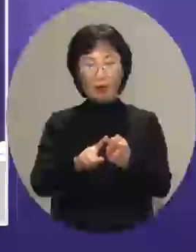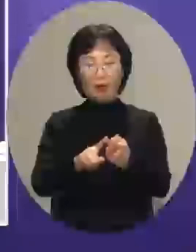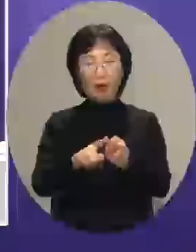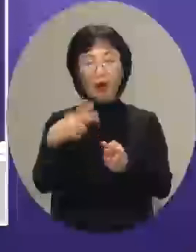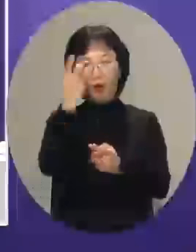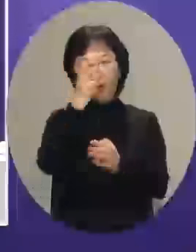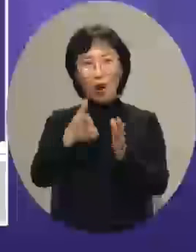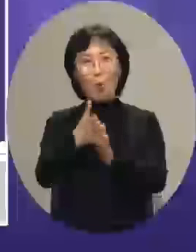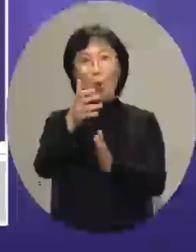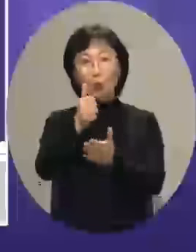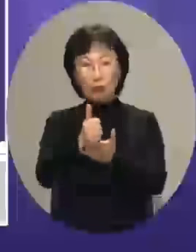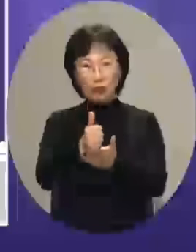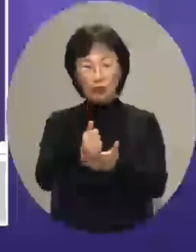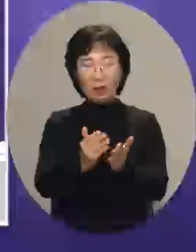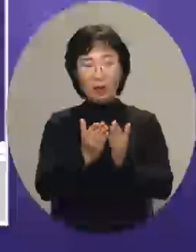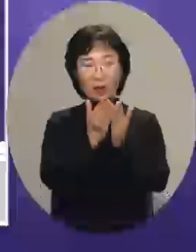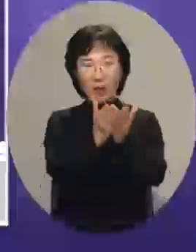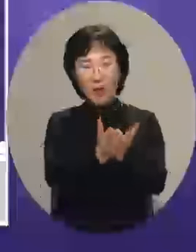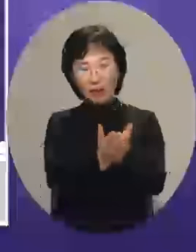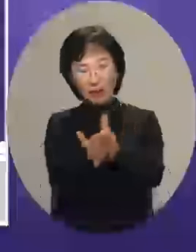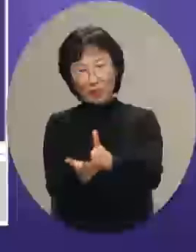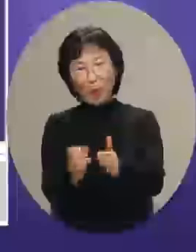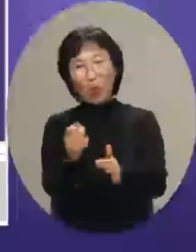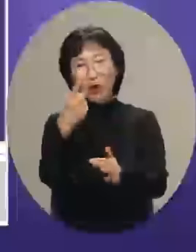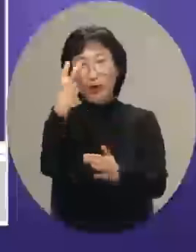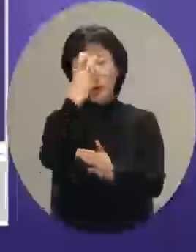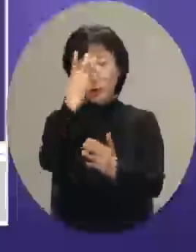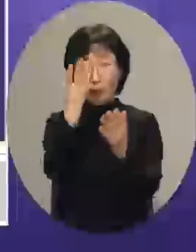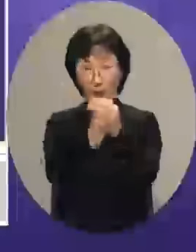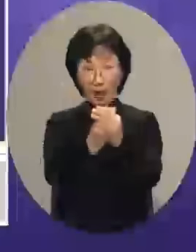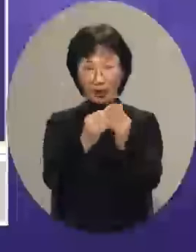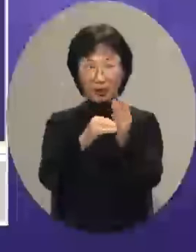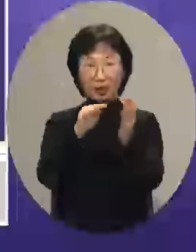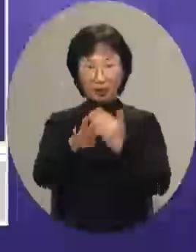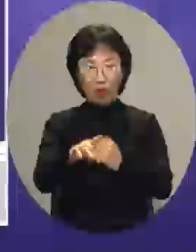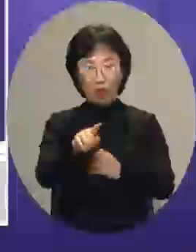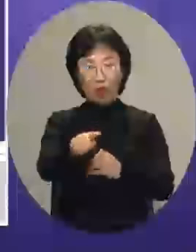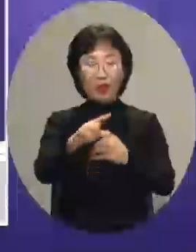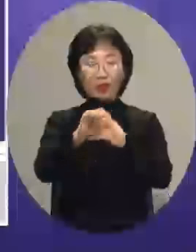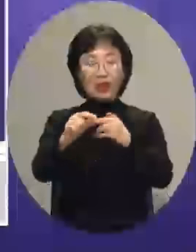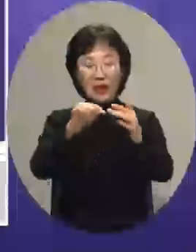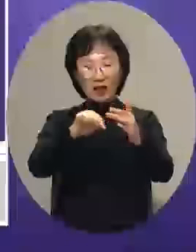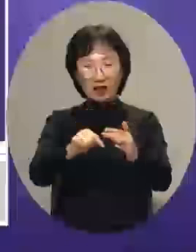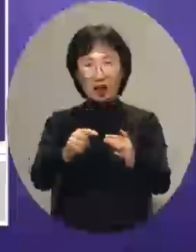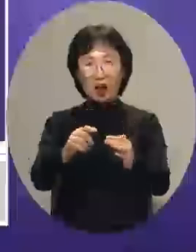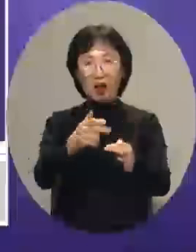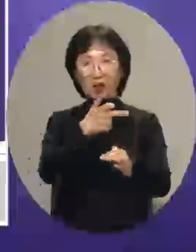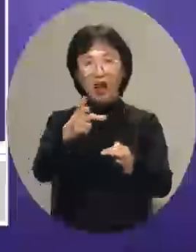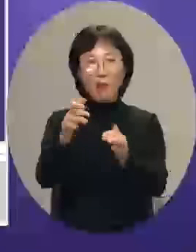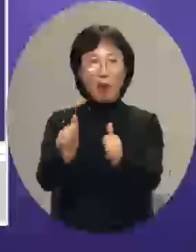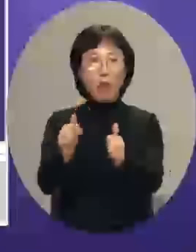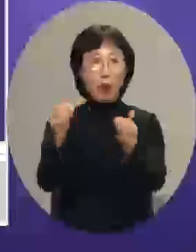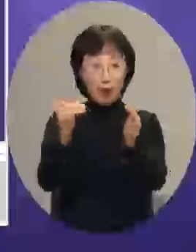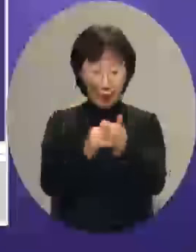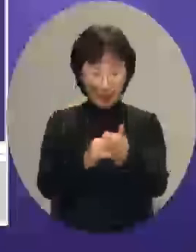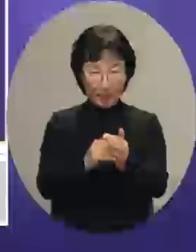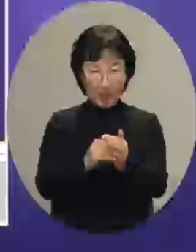검경합동수사본부에서는 세월호 침몰 원인을 수사해서 저희들이 기소해서 모두 대법원까지 유죄가